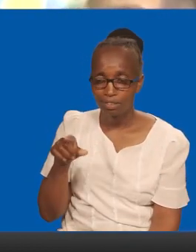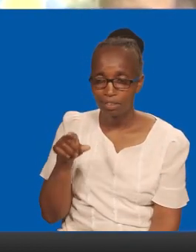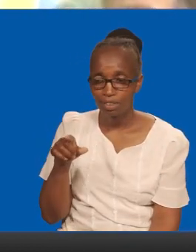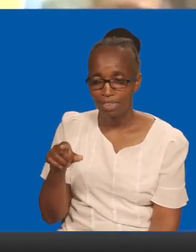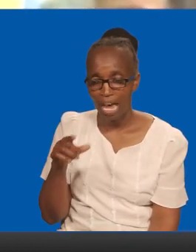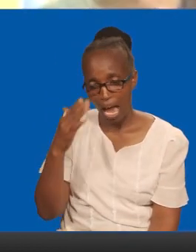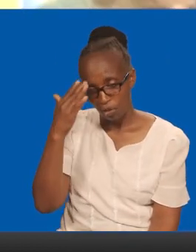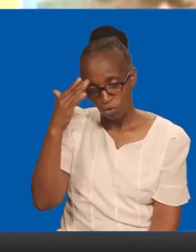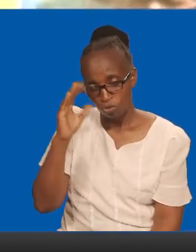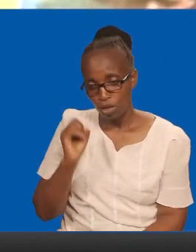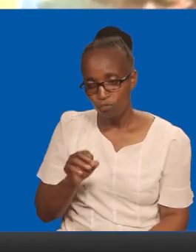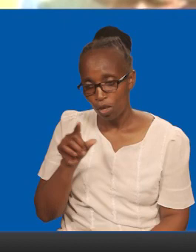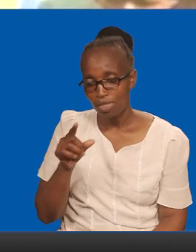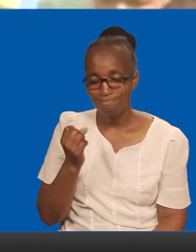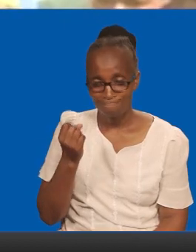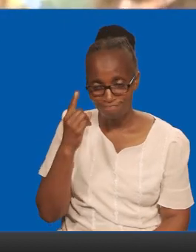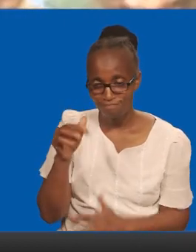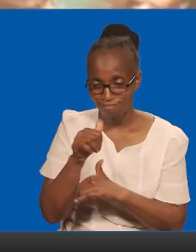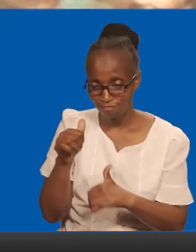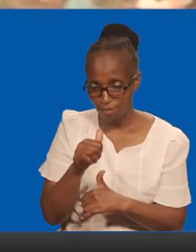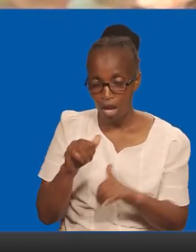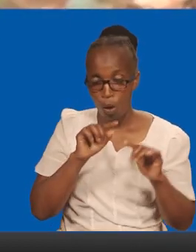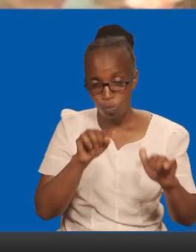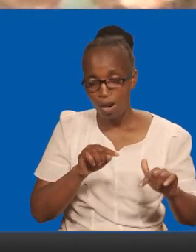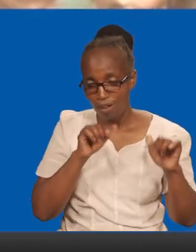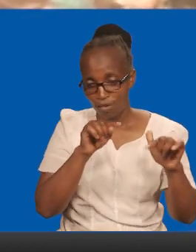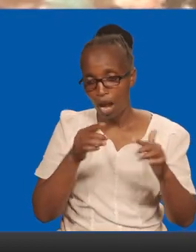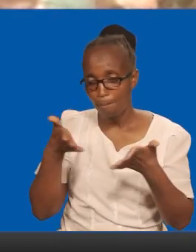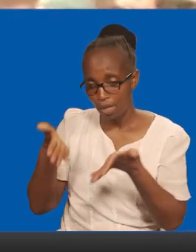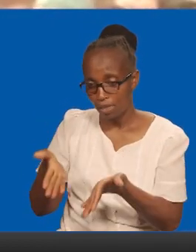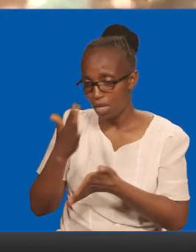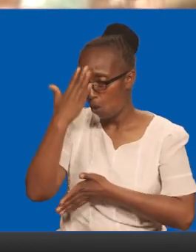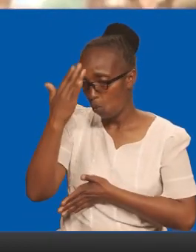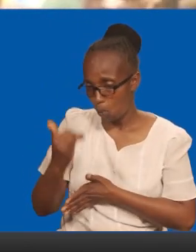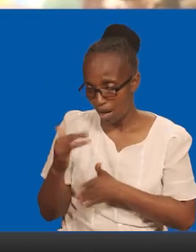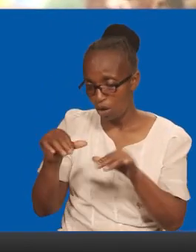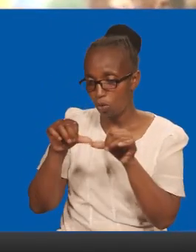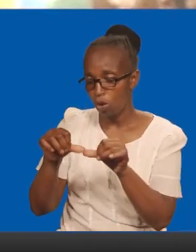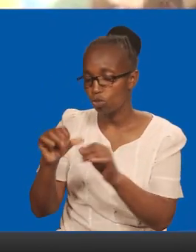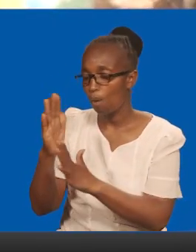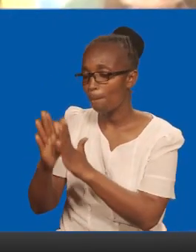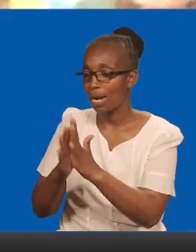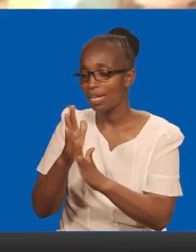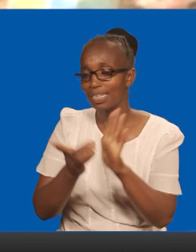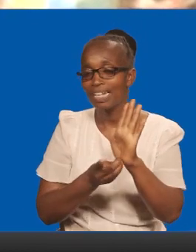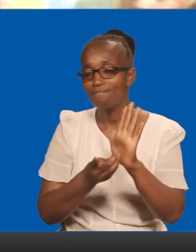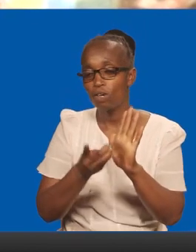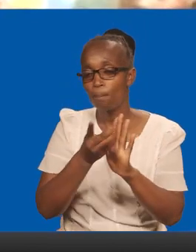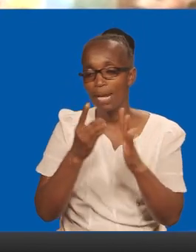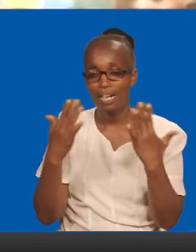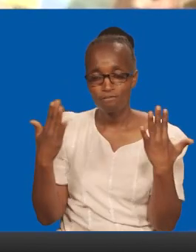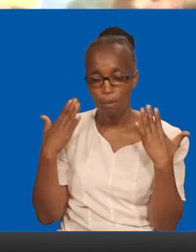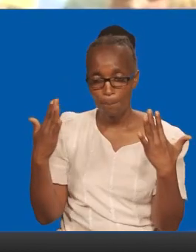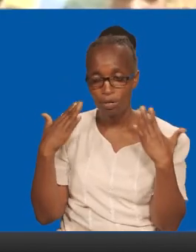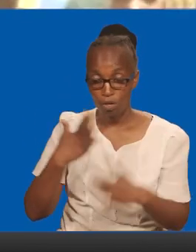sitaki. Musikie vizuri. Sijui kama tunaelewana. Sisi tumekuja hapa kupanga mambo